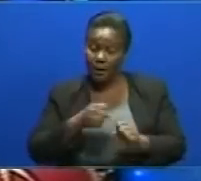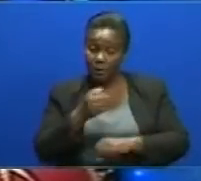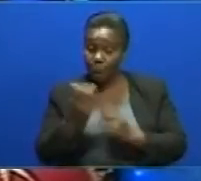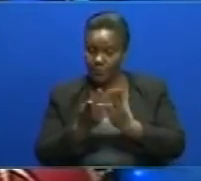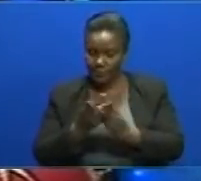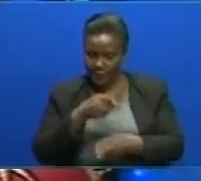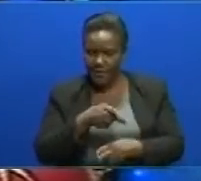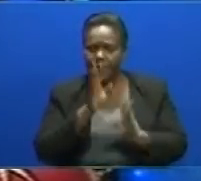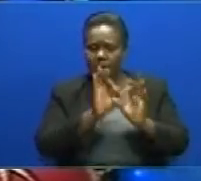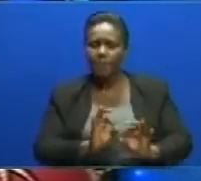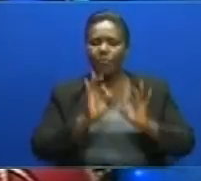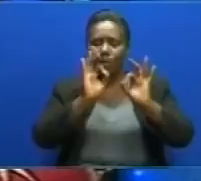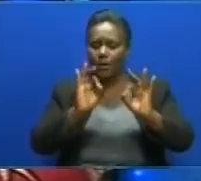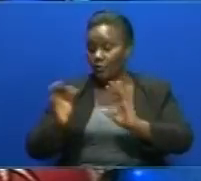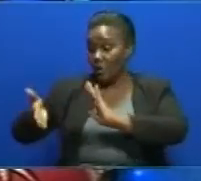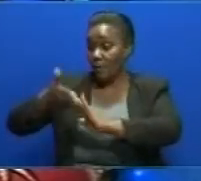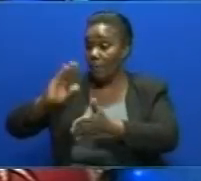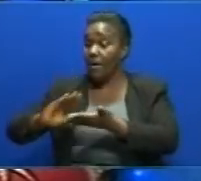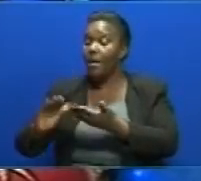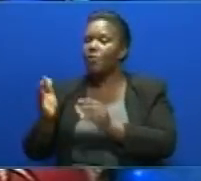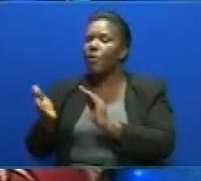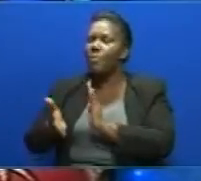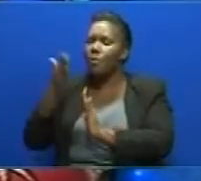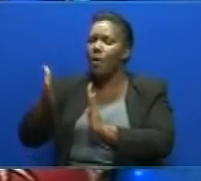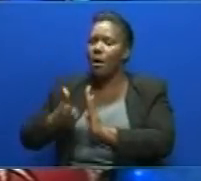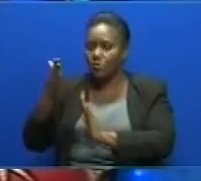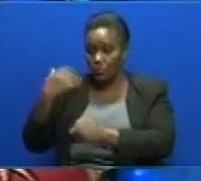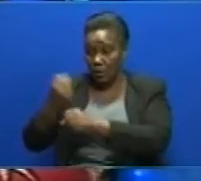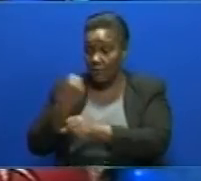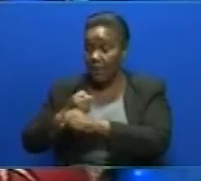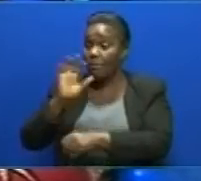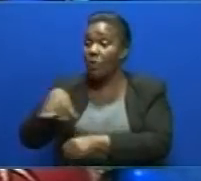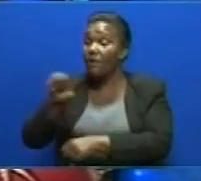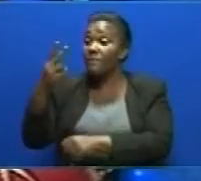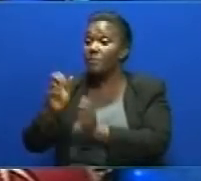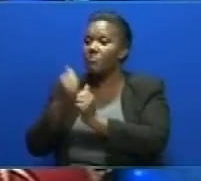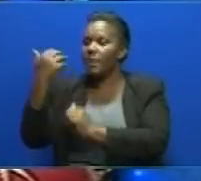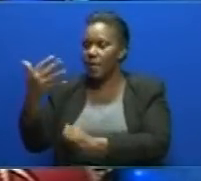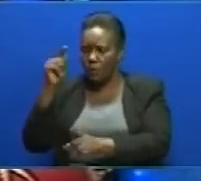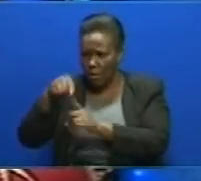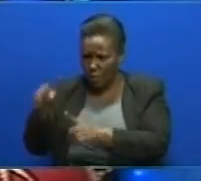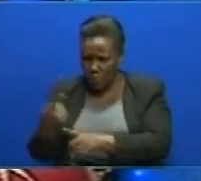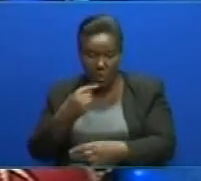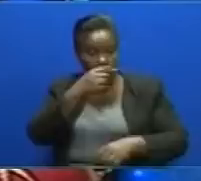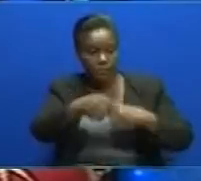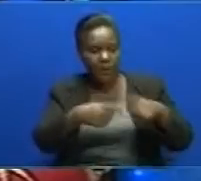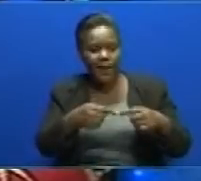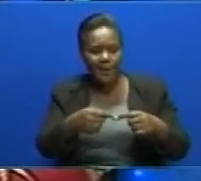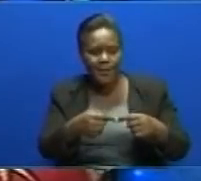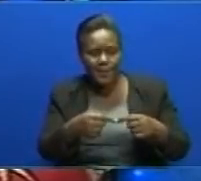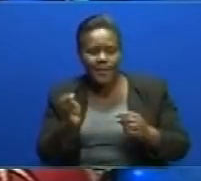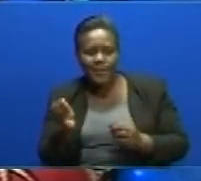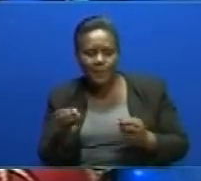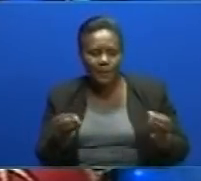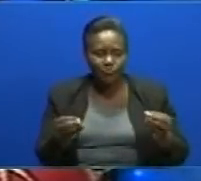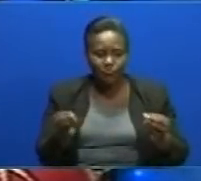na makubaliano ya awali yaliyofanyika mwaka 2015 yakilenga kuona mradi huo unakuwa chachu ya kibiashara baina